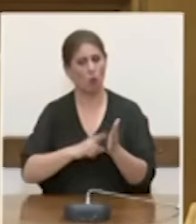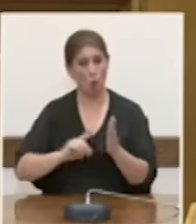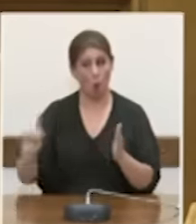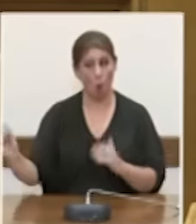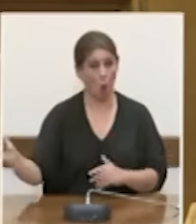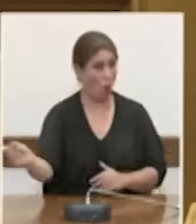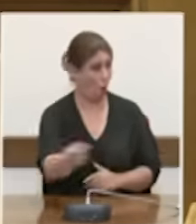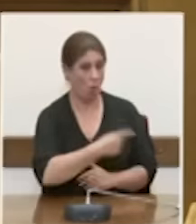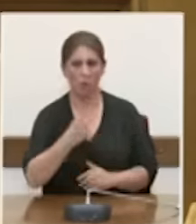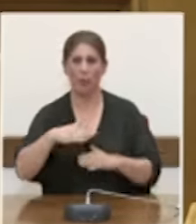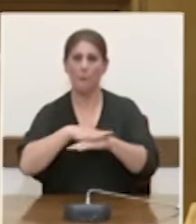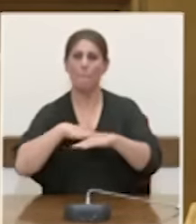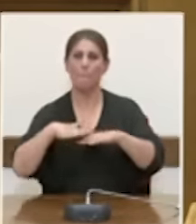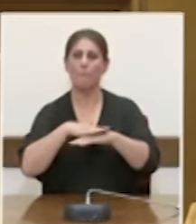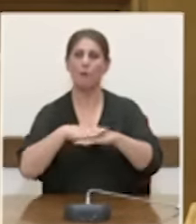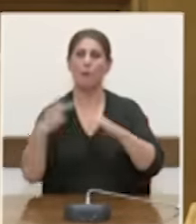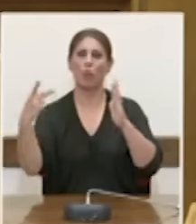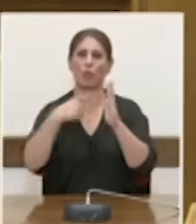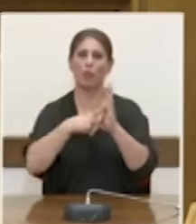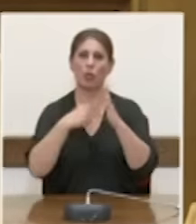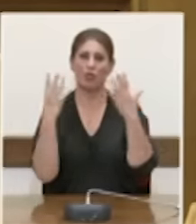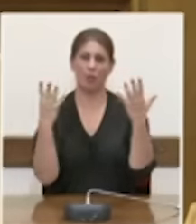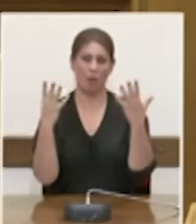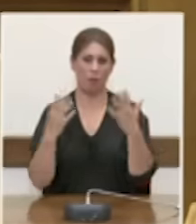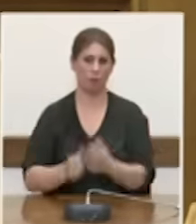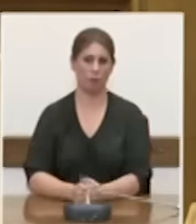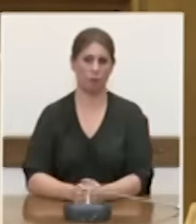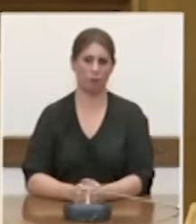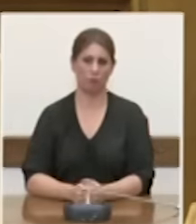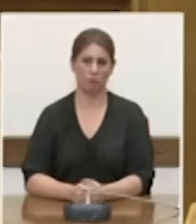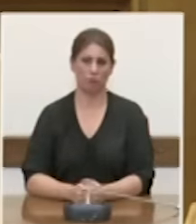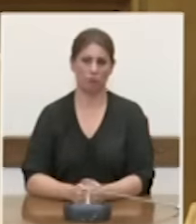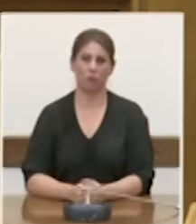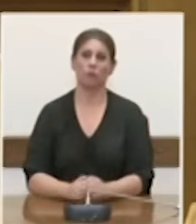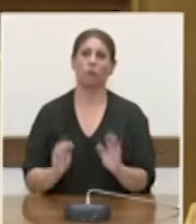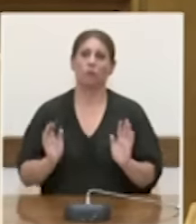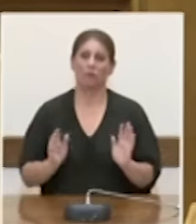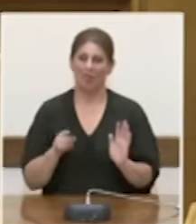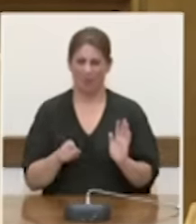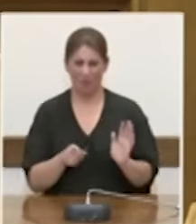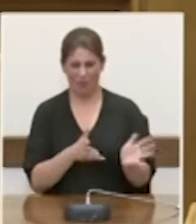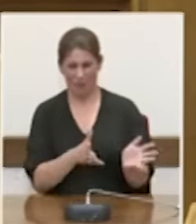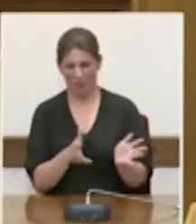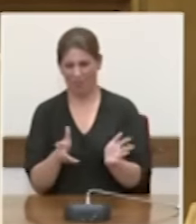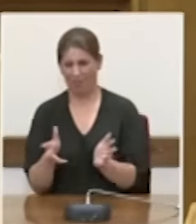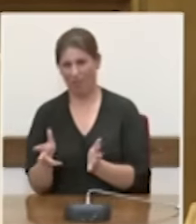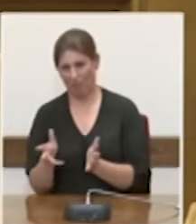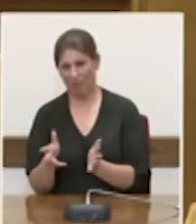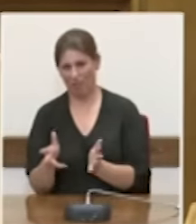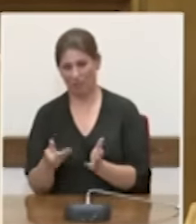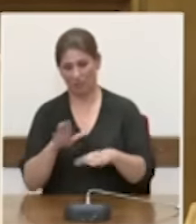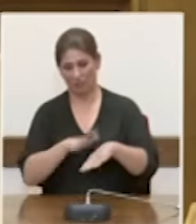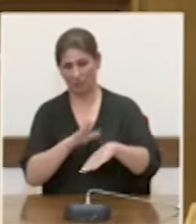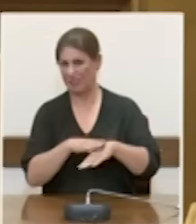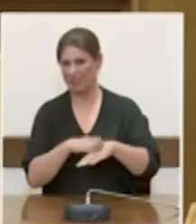στο επίπεδο του 2009. Και αφού αυτό το δούλεμα για τις αιτίες της